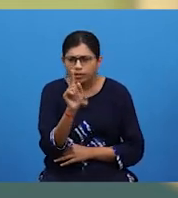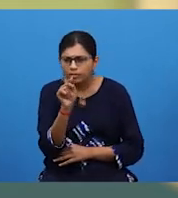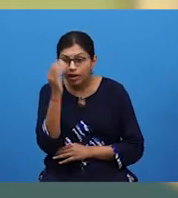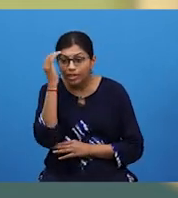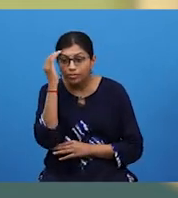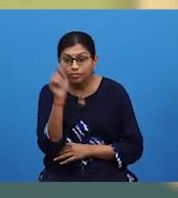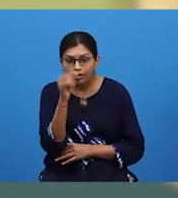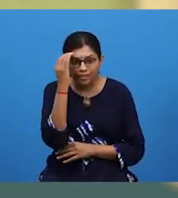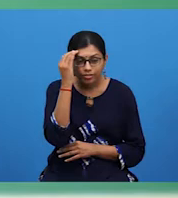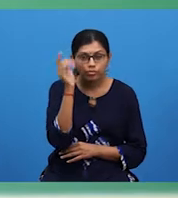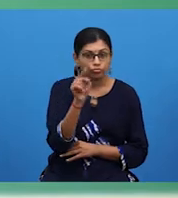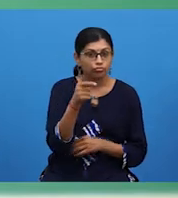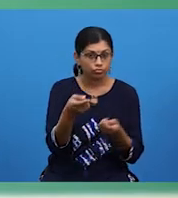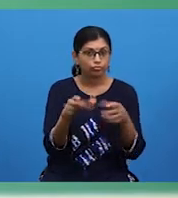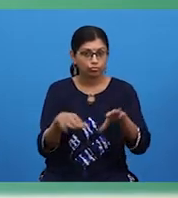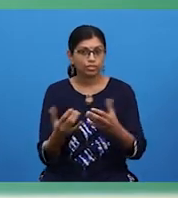pencernaan manusia.